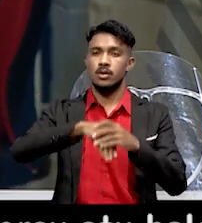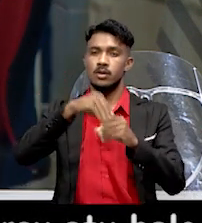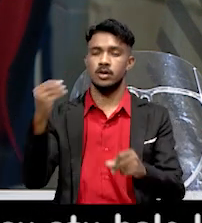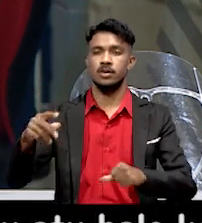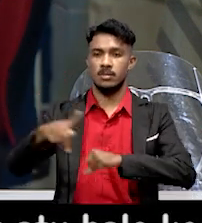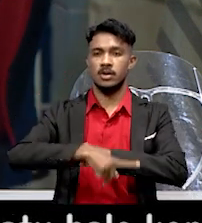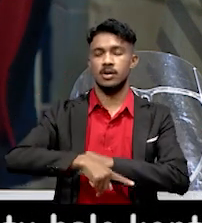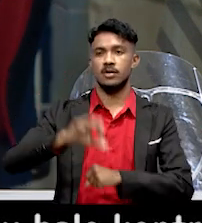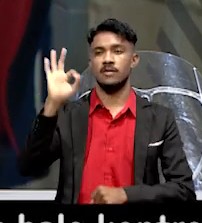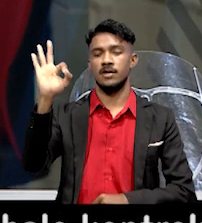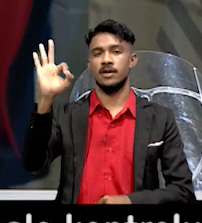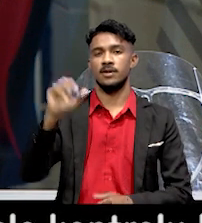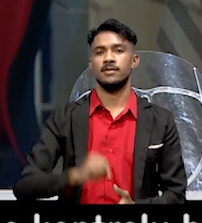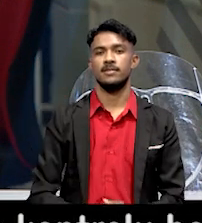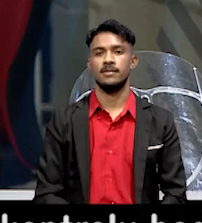Fretilin.